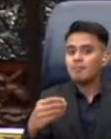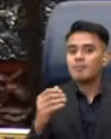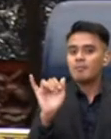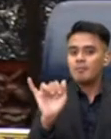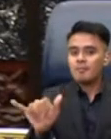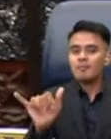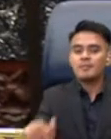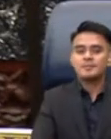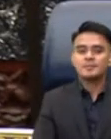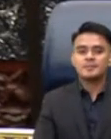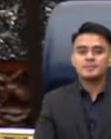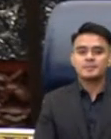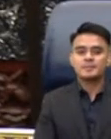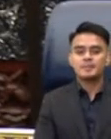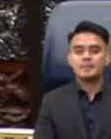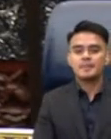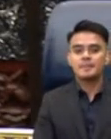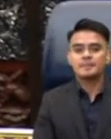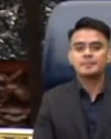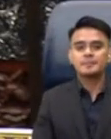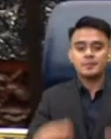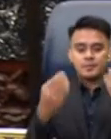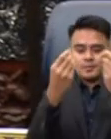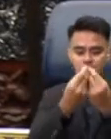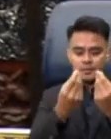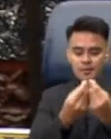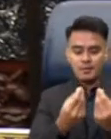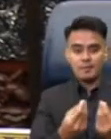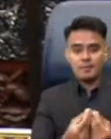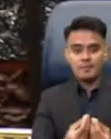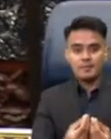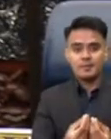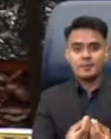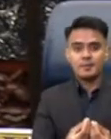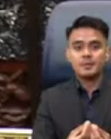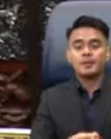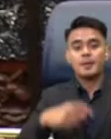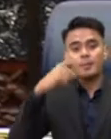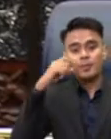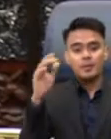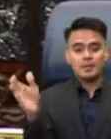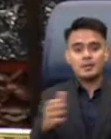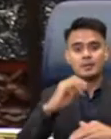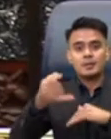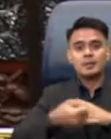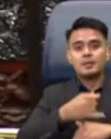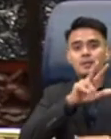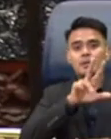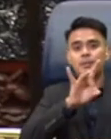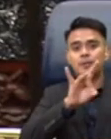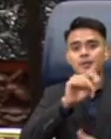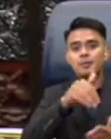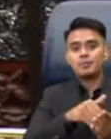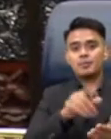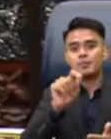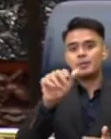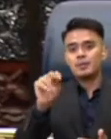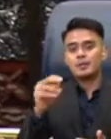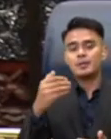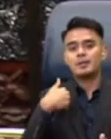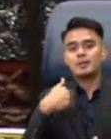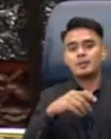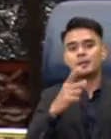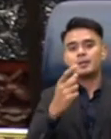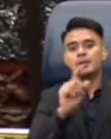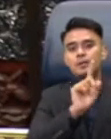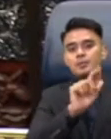serai daripada jumlah tersebut bawang kecil diimport sebanyak 38 r000 Tan Metrik dengan 8